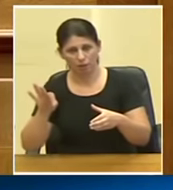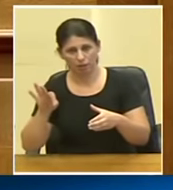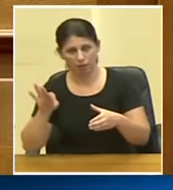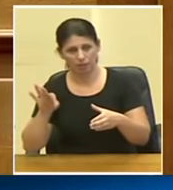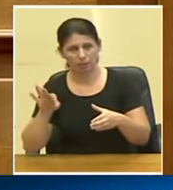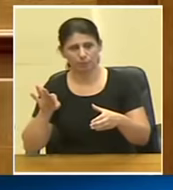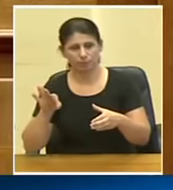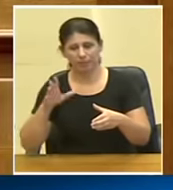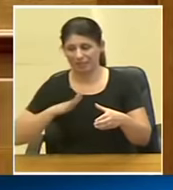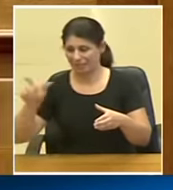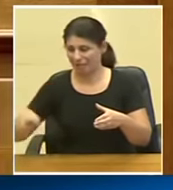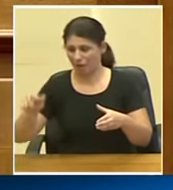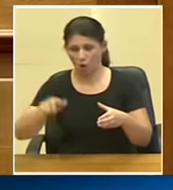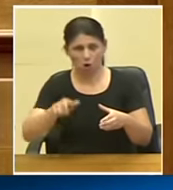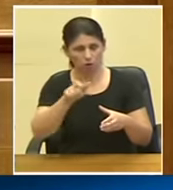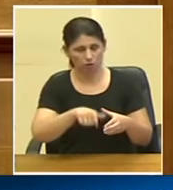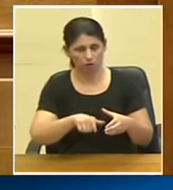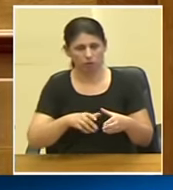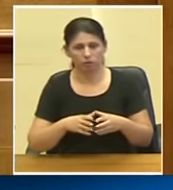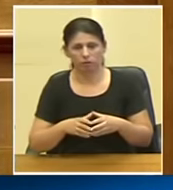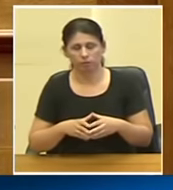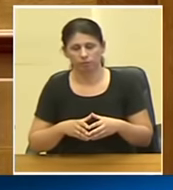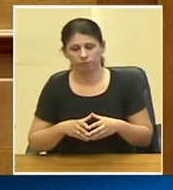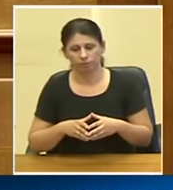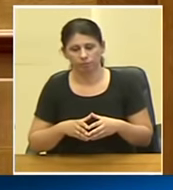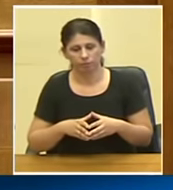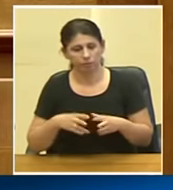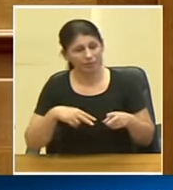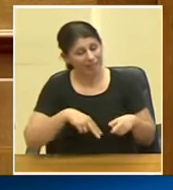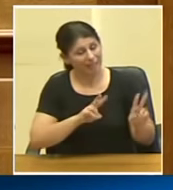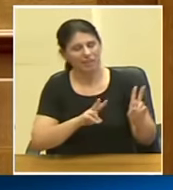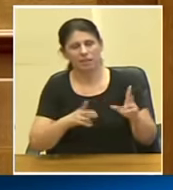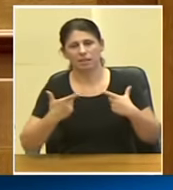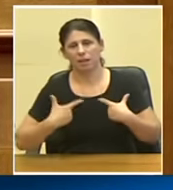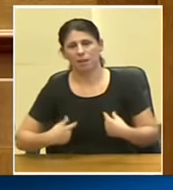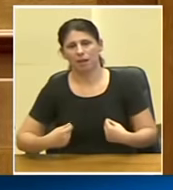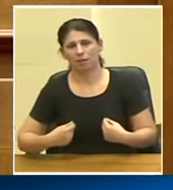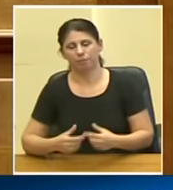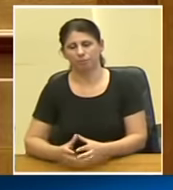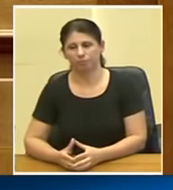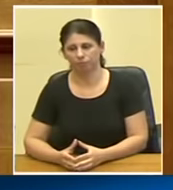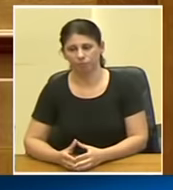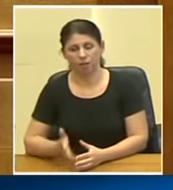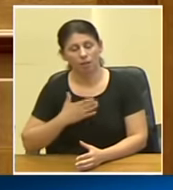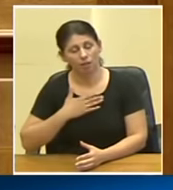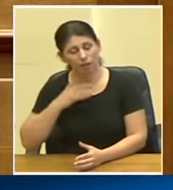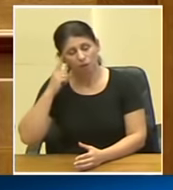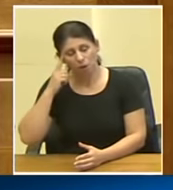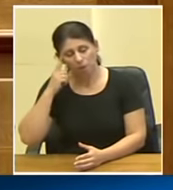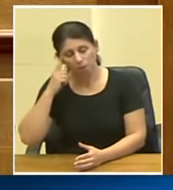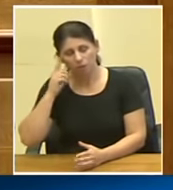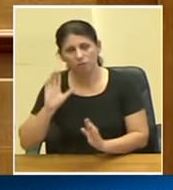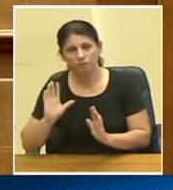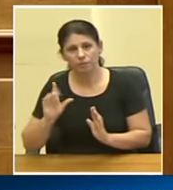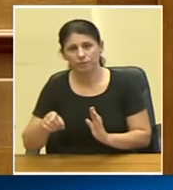επιλογής στελεχών και εκτελεστικά μέλη. Κατά τη δική μου άποψη